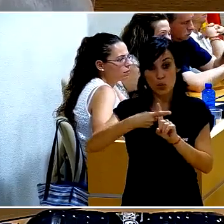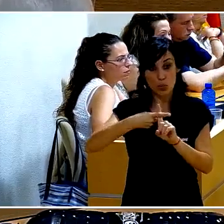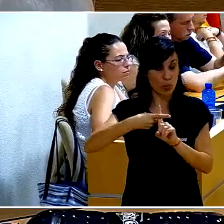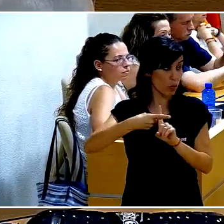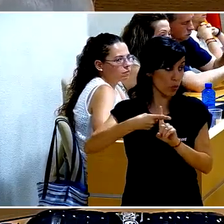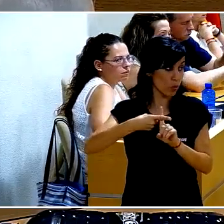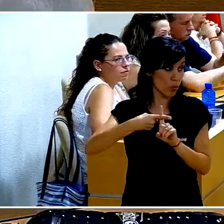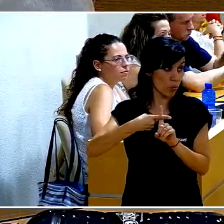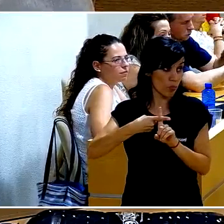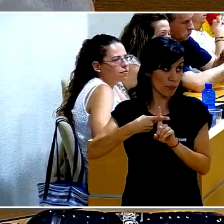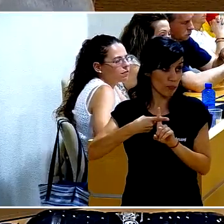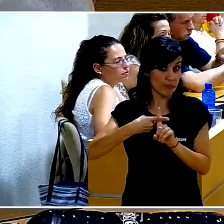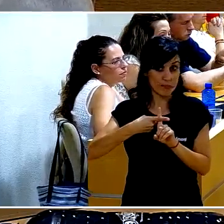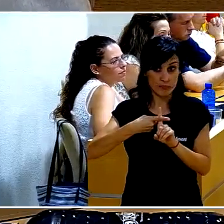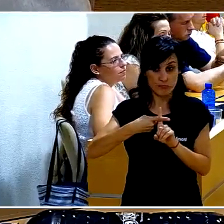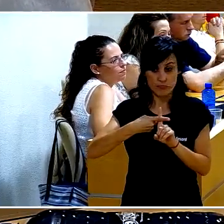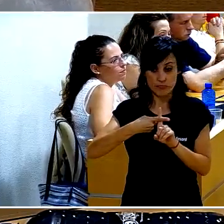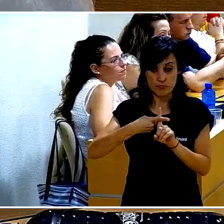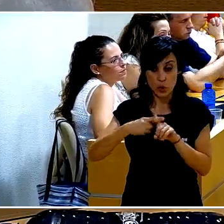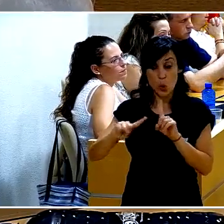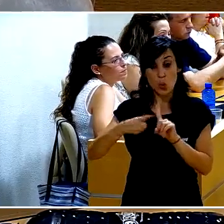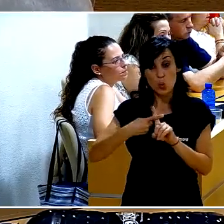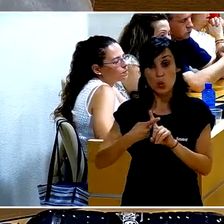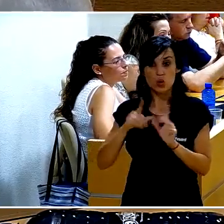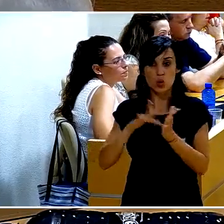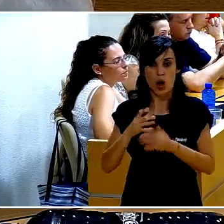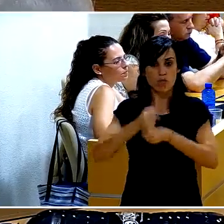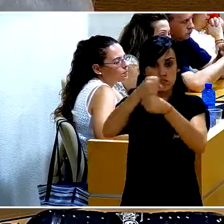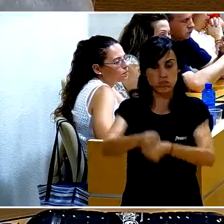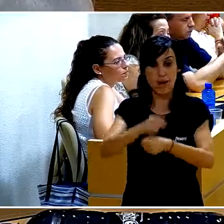la cruz que se levantó en el 64